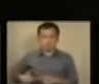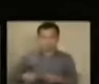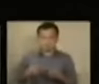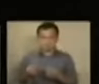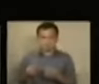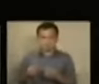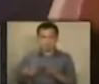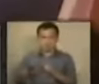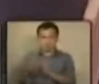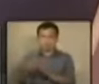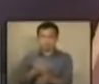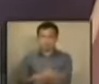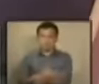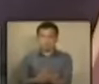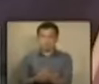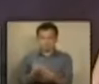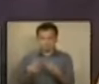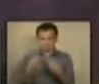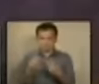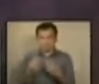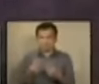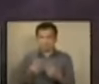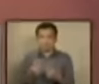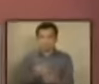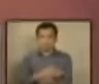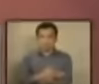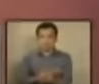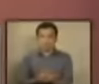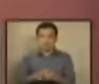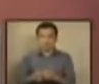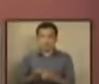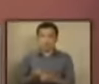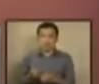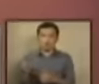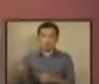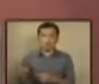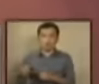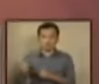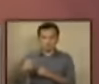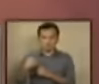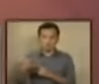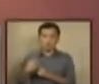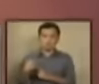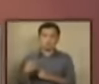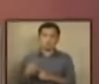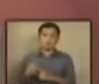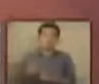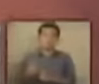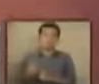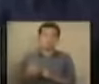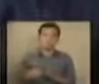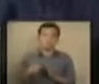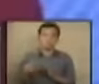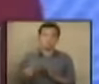niya sa harap ng inyong mga anak, nakikita? At kita po ng aking mga anak kung paano niya ako saktan. Tapos minsan nga